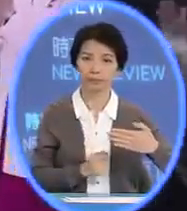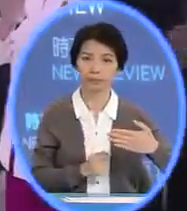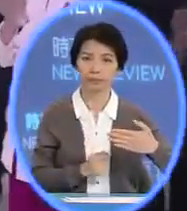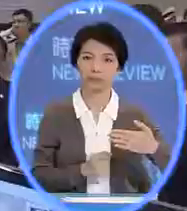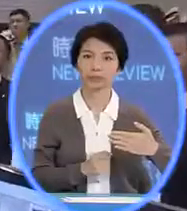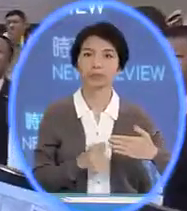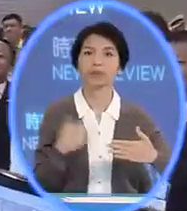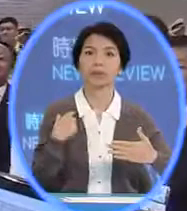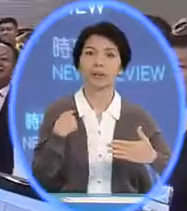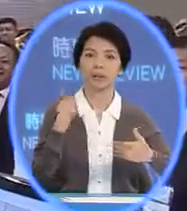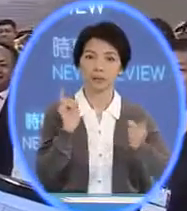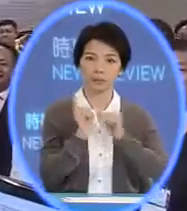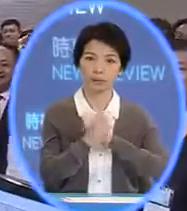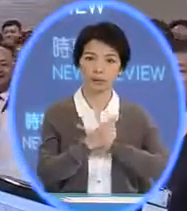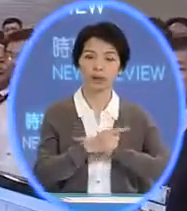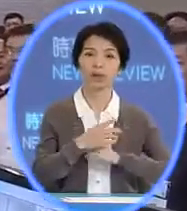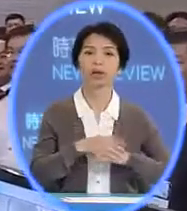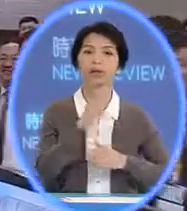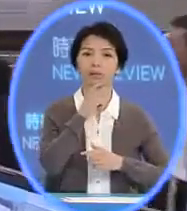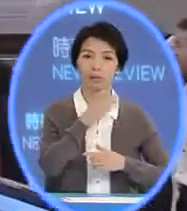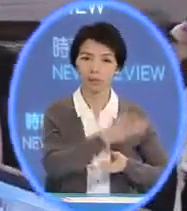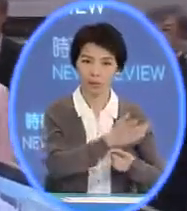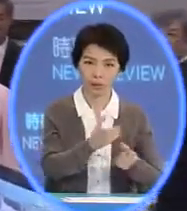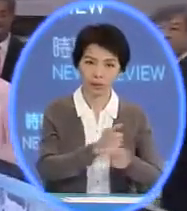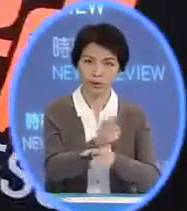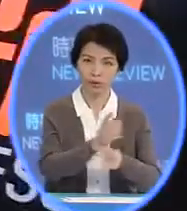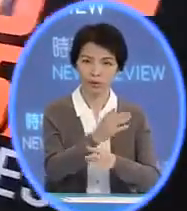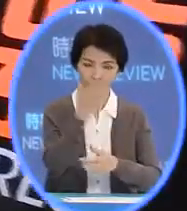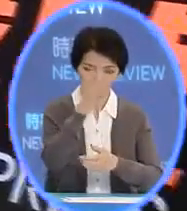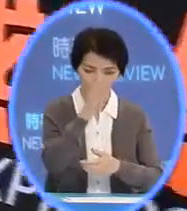并向内地派驻人员了解准备情况。